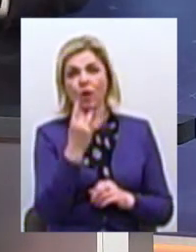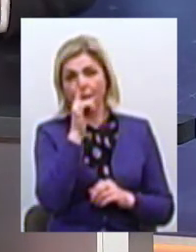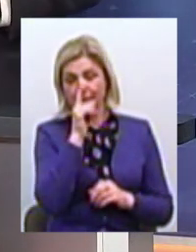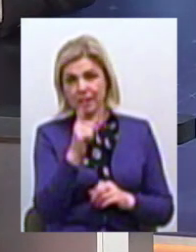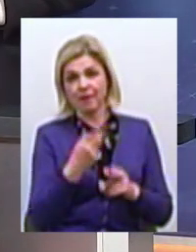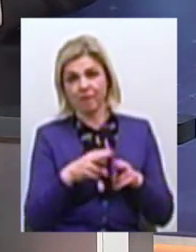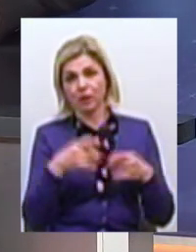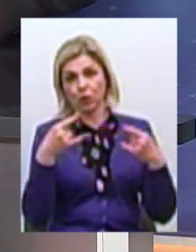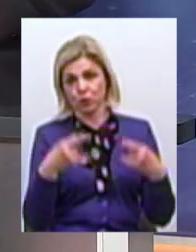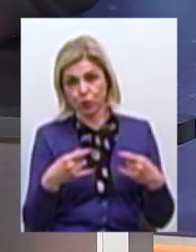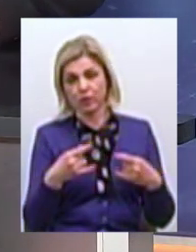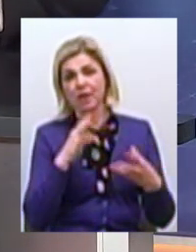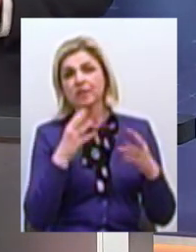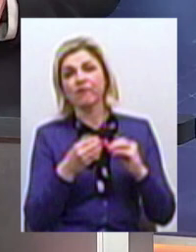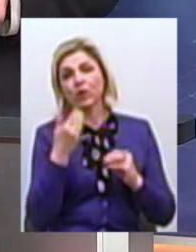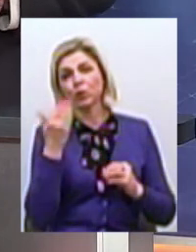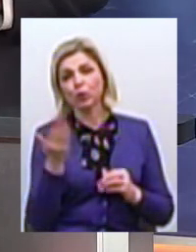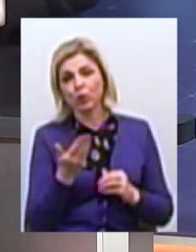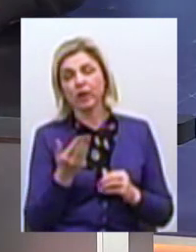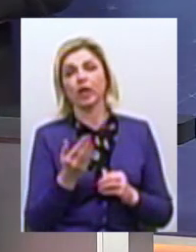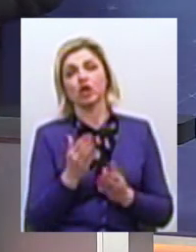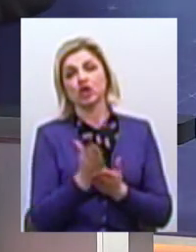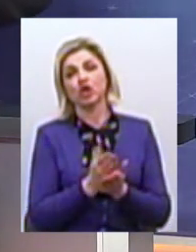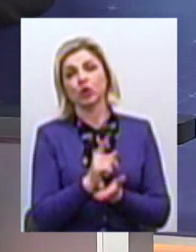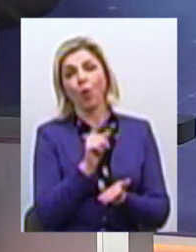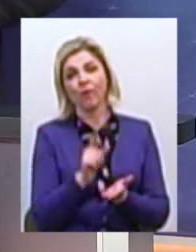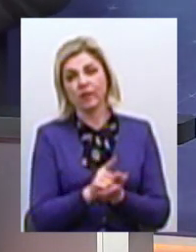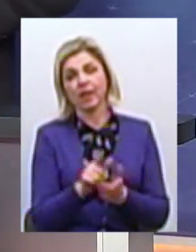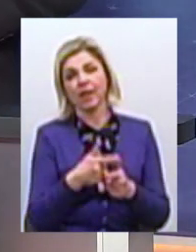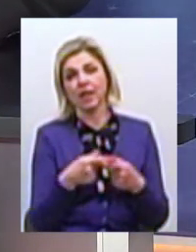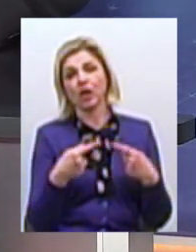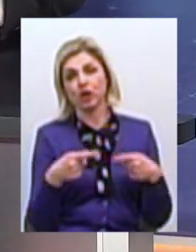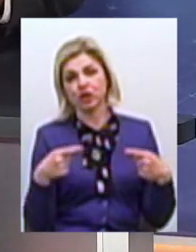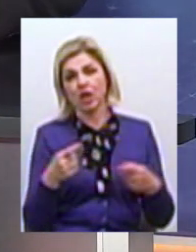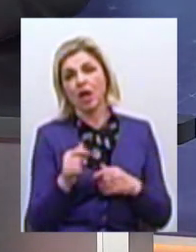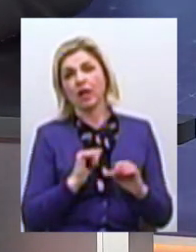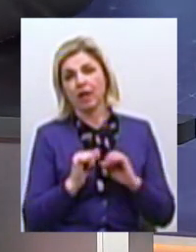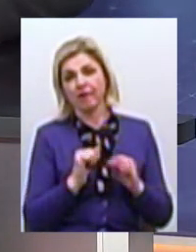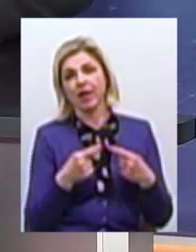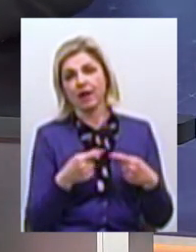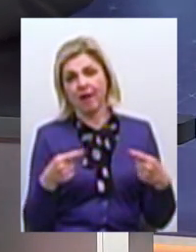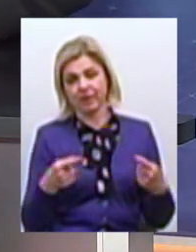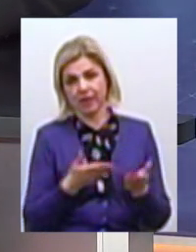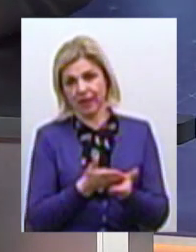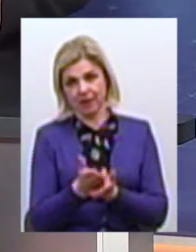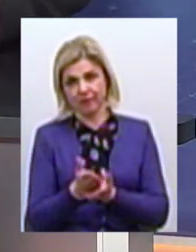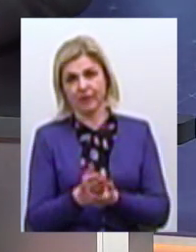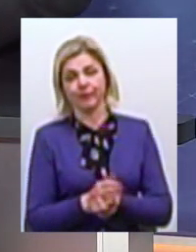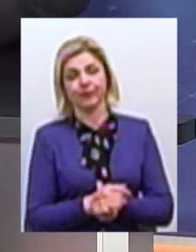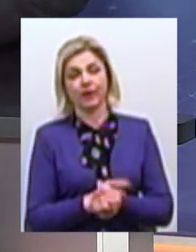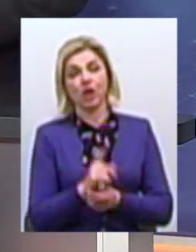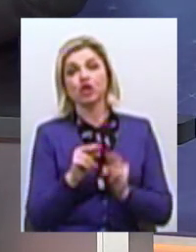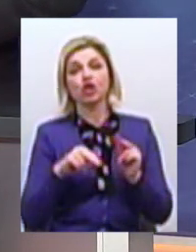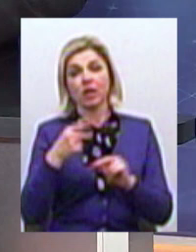цій студії звітує чиновник або інший керівник різних рівнів керівників. Отже, за місяць